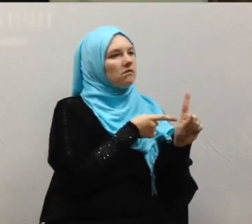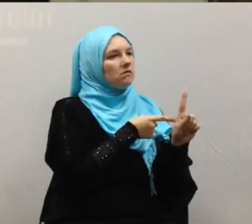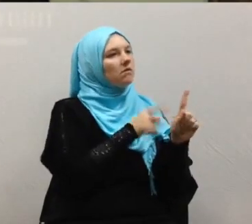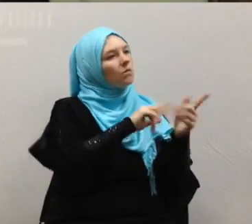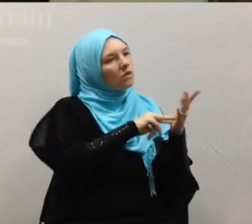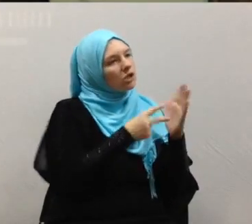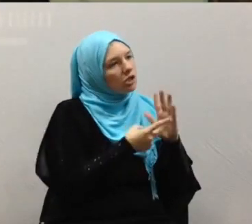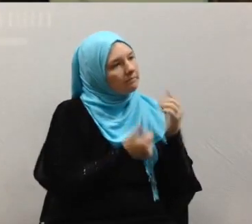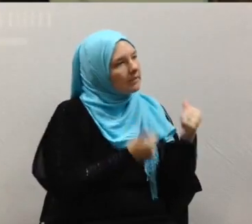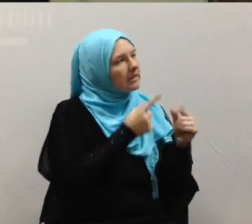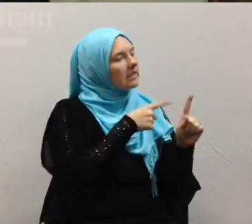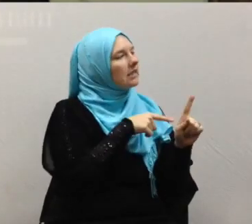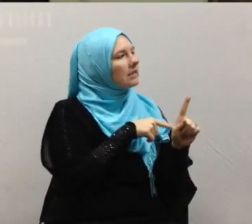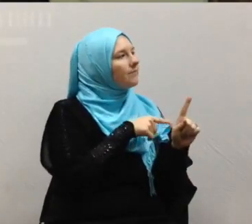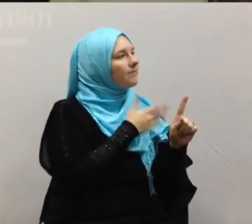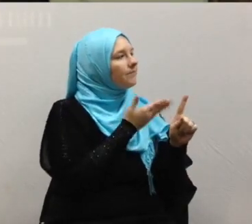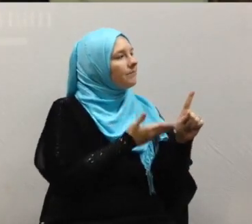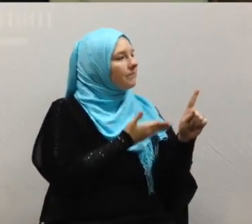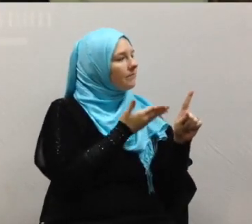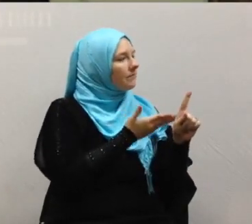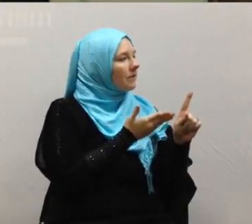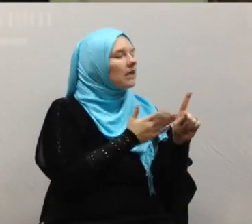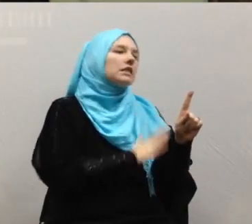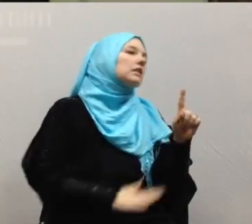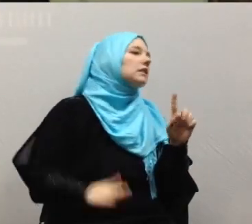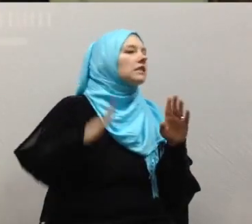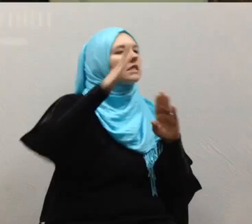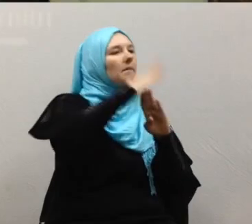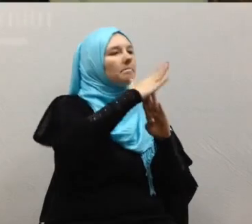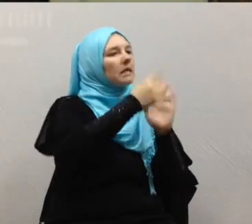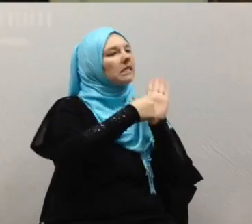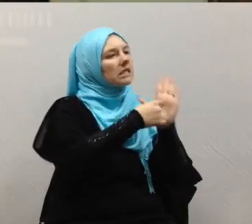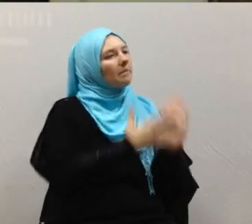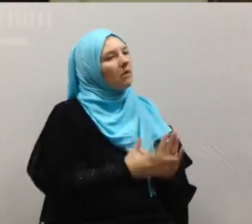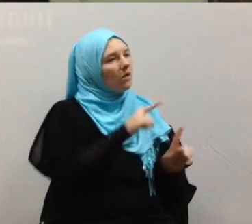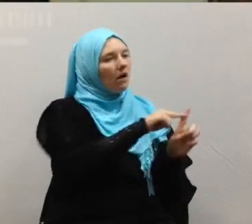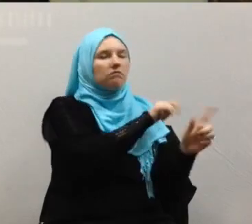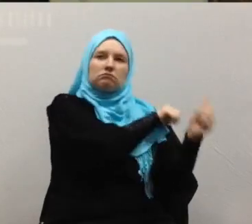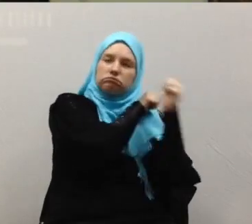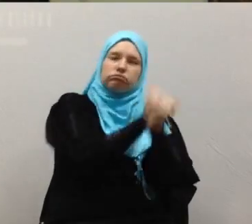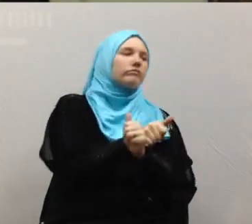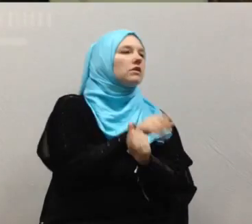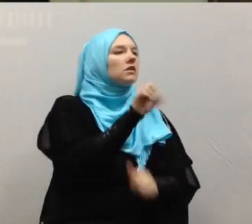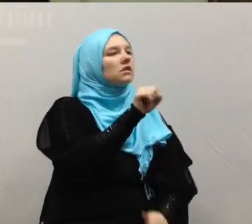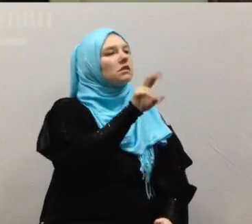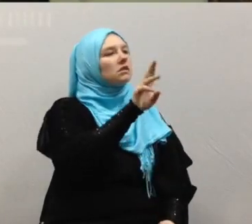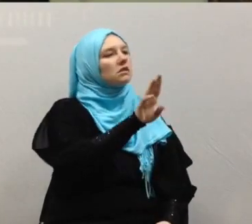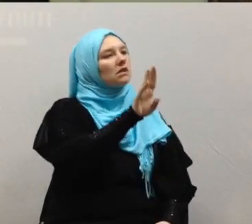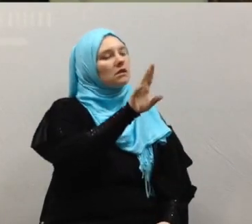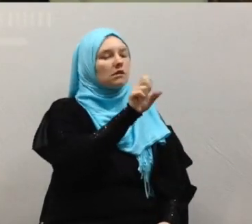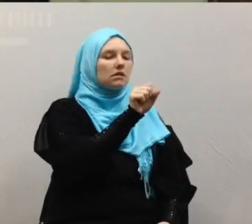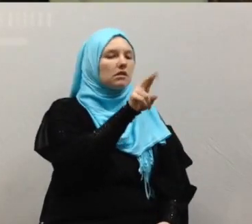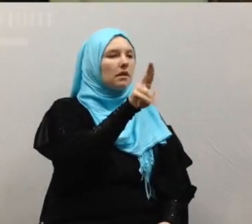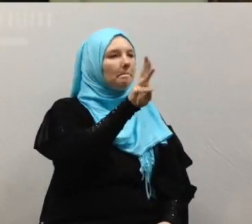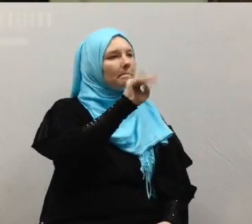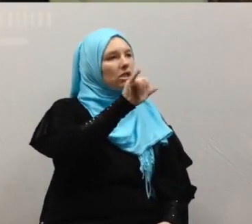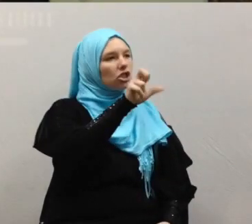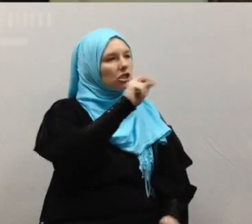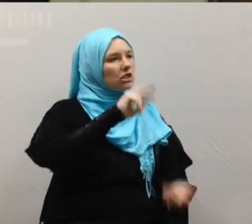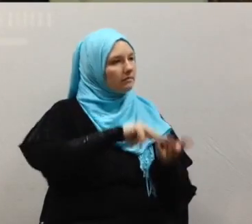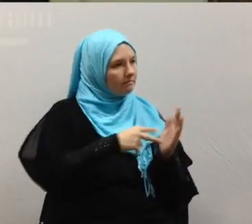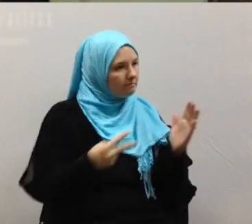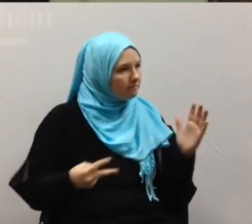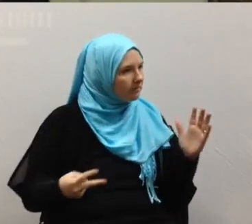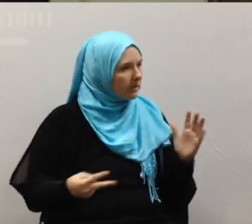example of submission. Follow him. Muhammadun Rasulullah. وَالَّذِينَ مَعَهُ, and those who are with him,